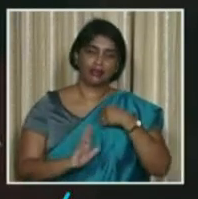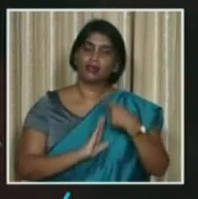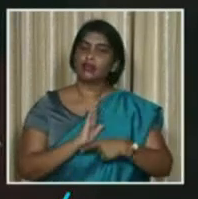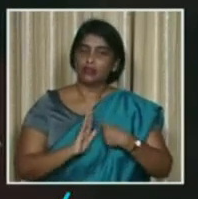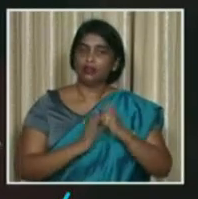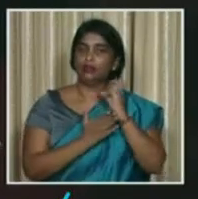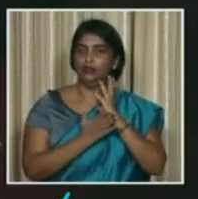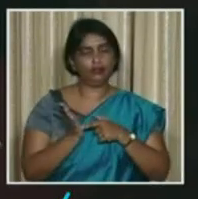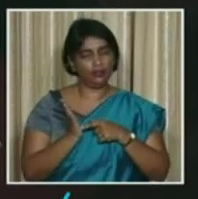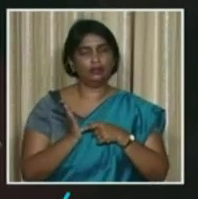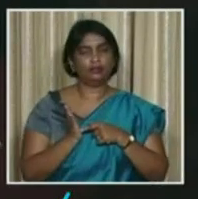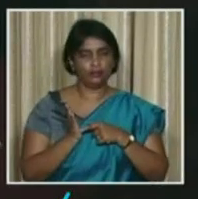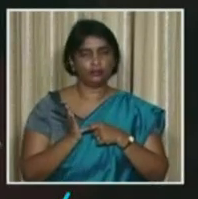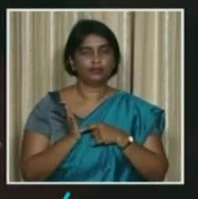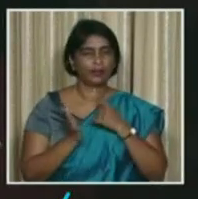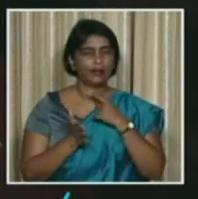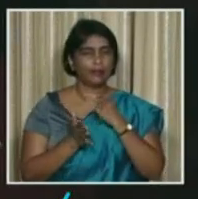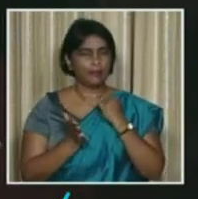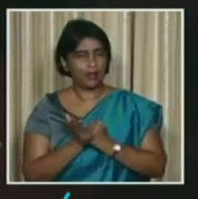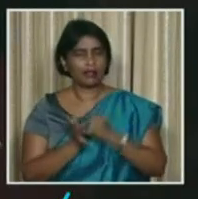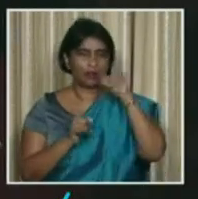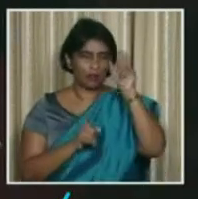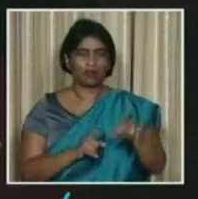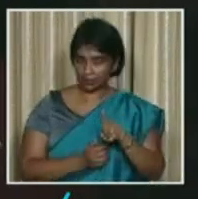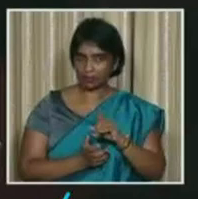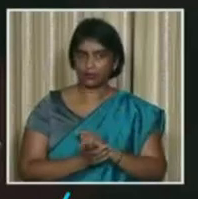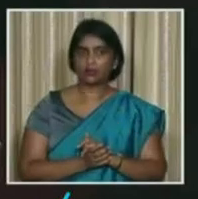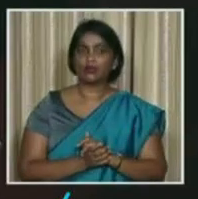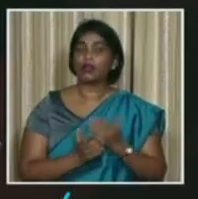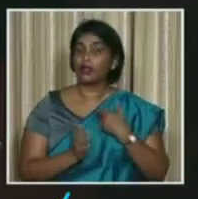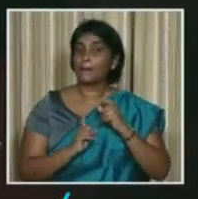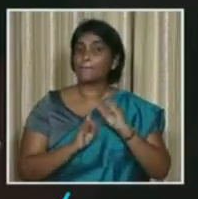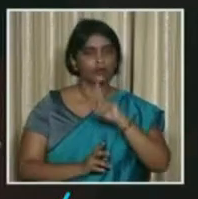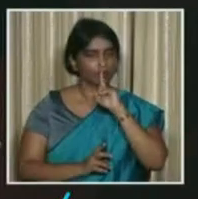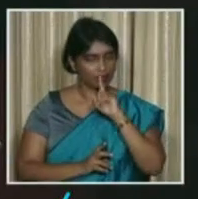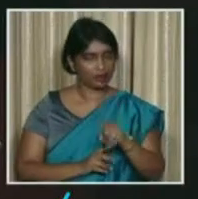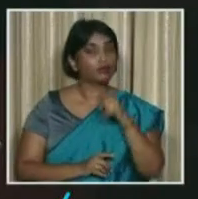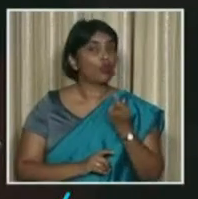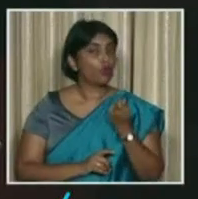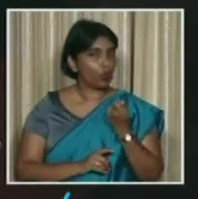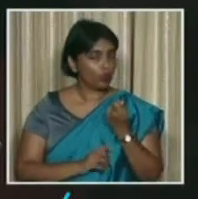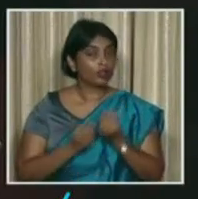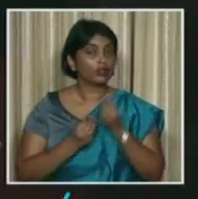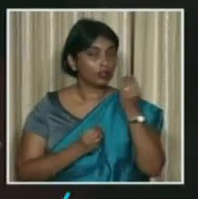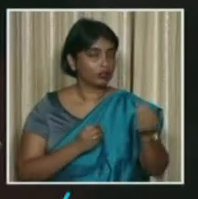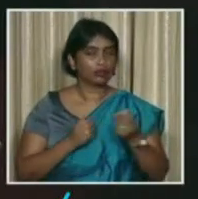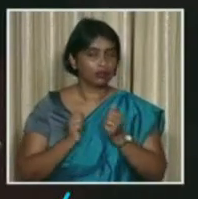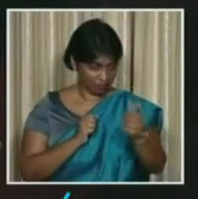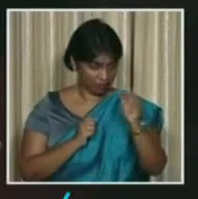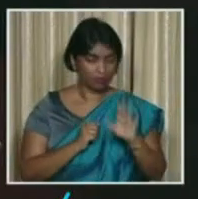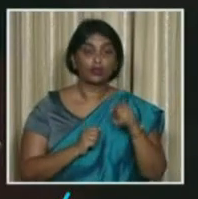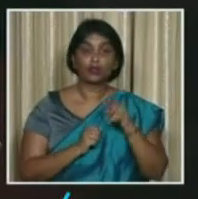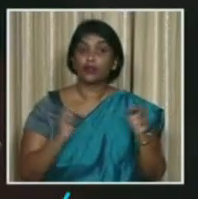රටේ ව්‍යවස්ථාවෙත් මොකක් හරි මං හිතන්නේ නරකක් තියෙනවා මේ වගේ කෙනෙක් ජනාධිපති වෙන්නේ. අපි අගමැතිතුමායන් අහනවා මේකට මුදල් දීමට කටයුතු